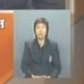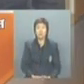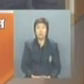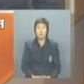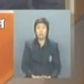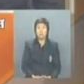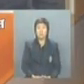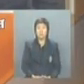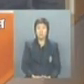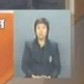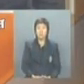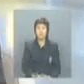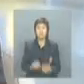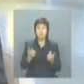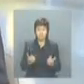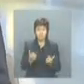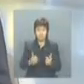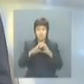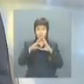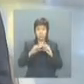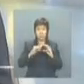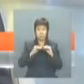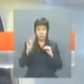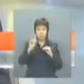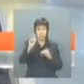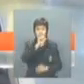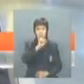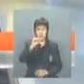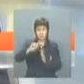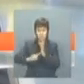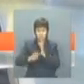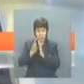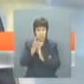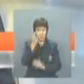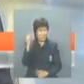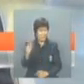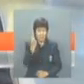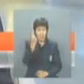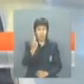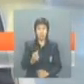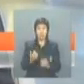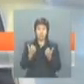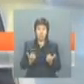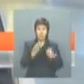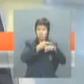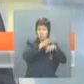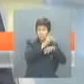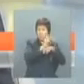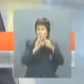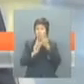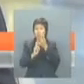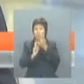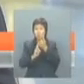ค่ะคุณพึ่งนภาคะสำหรับการประชุมสภาผู้แทนราษฎรนัดแรกในวันนี้นะคะเพื่อเลือกประธานและรองประธานสภาผู้แทนราษฎรค่ะ